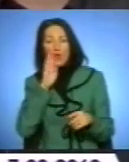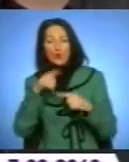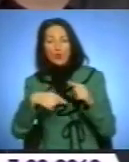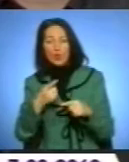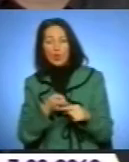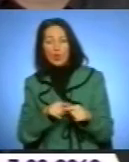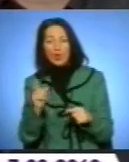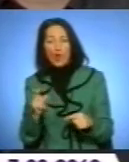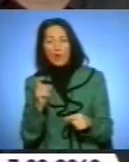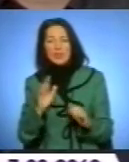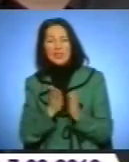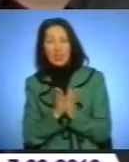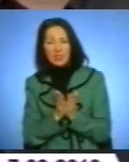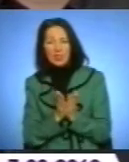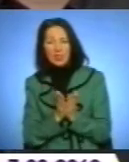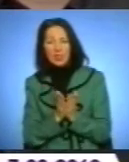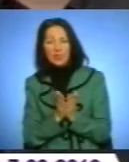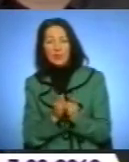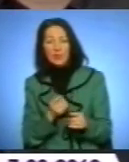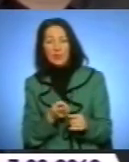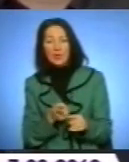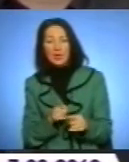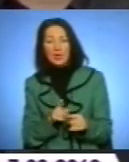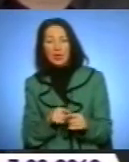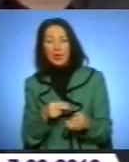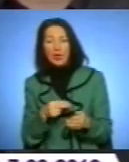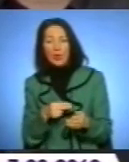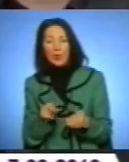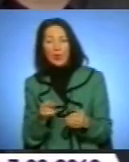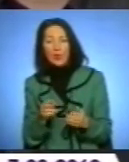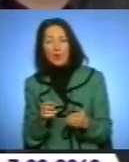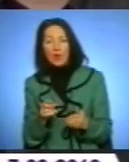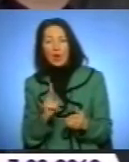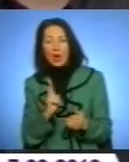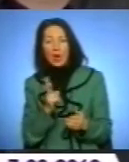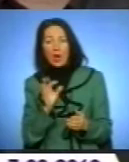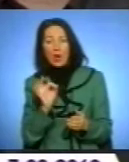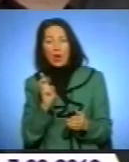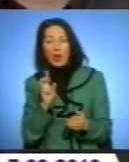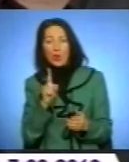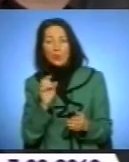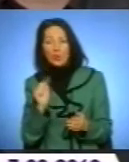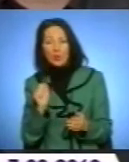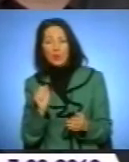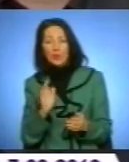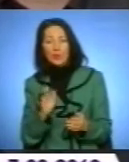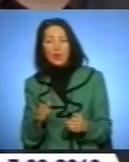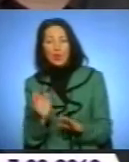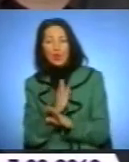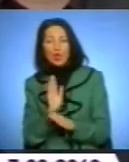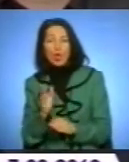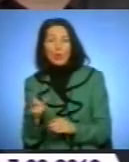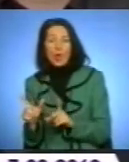власника цієї книги, який купив Кобзар Шевченка, долею була закинута в Довгопілс.